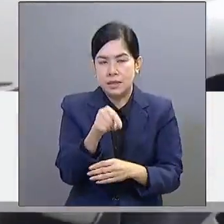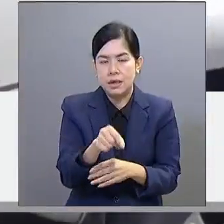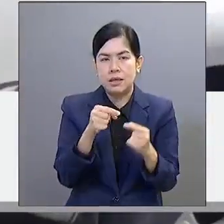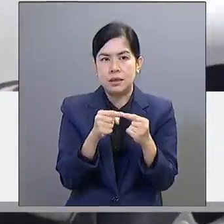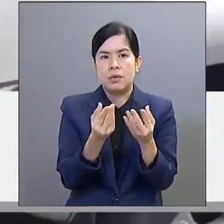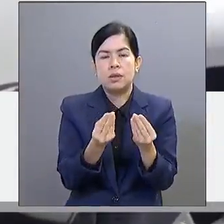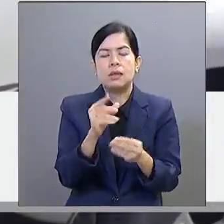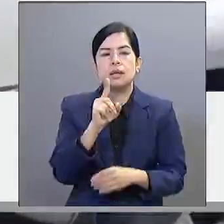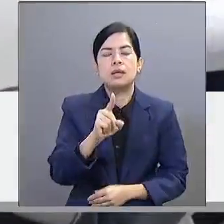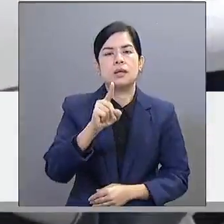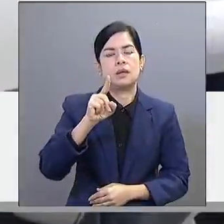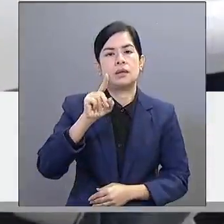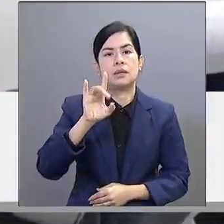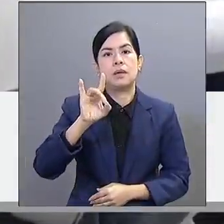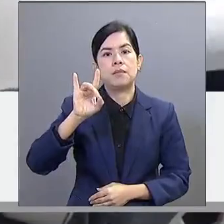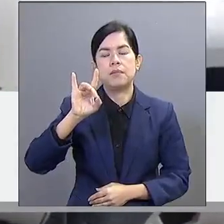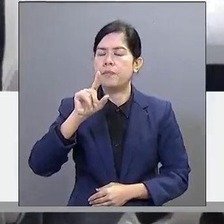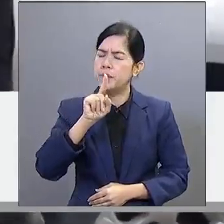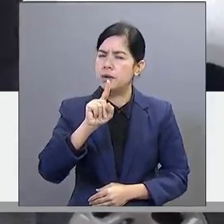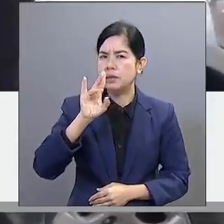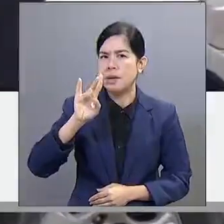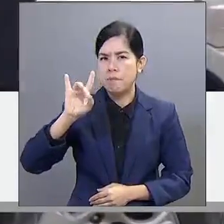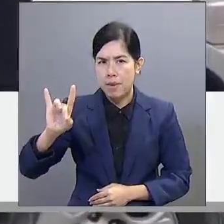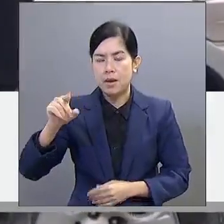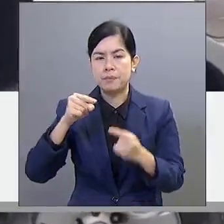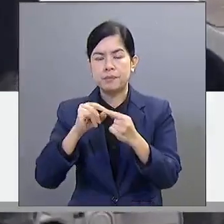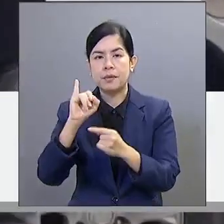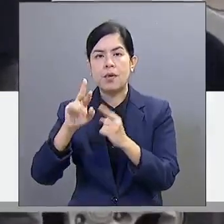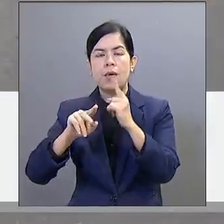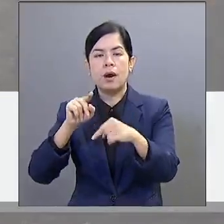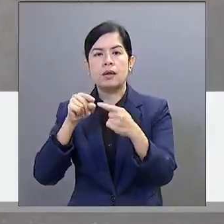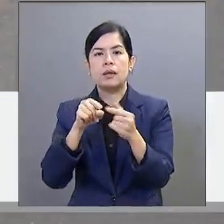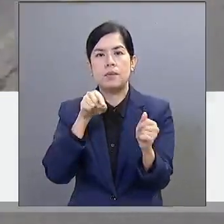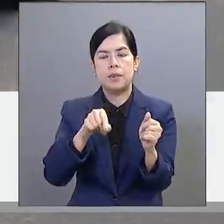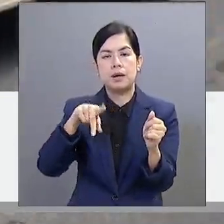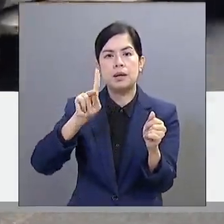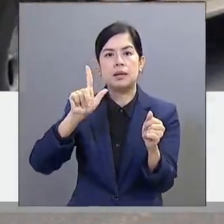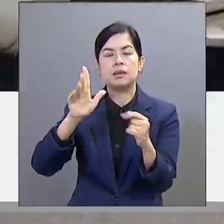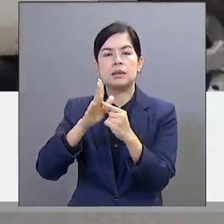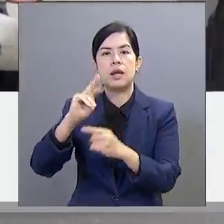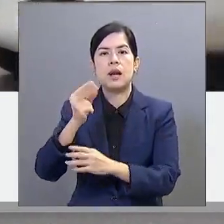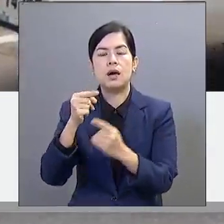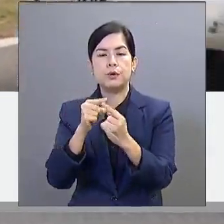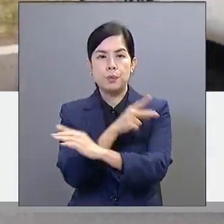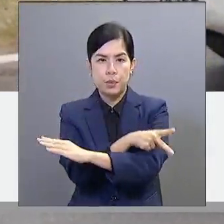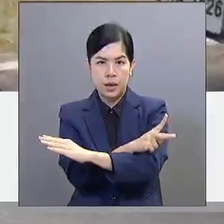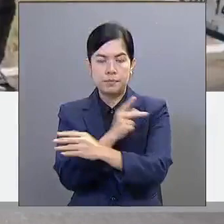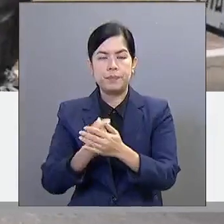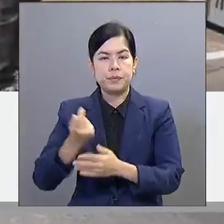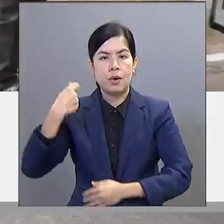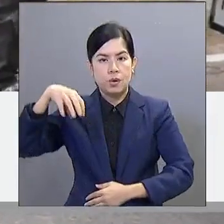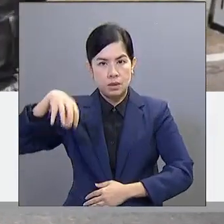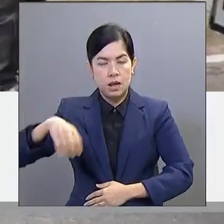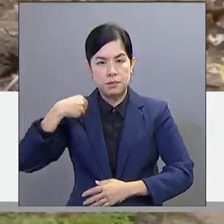178ไร่บริเวณหาดเล่พังลายันในตำบลเชิงทะเลอำเภอถลางจังหวัดภูเก็ตค่ะหลังศาลได้มีคำ